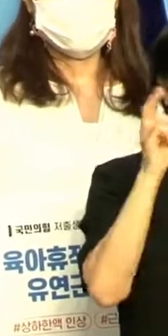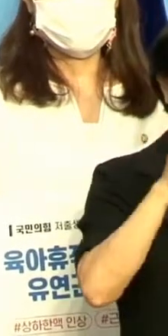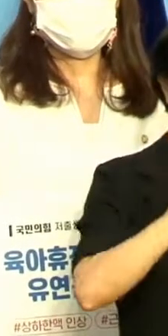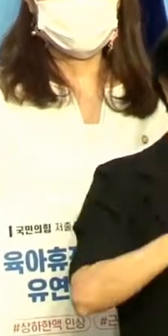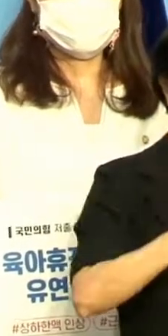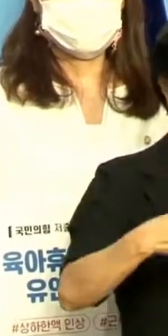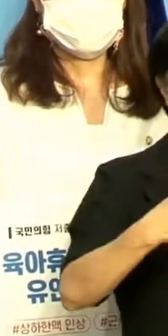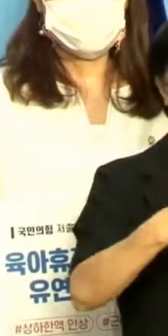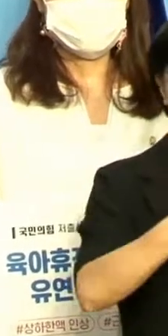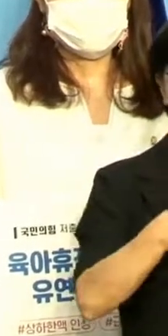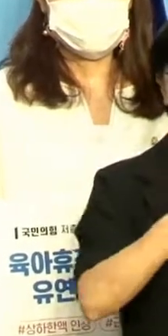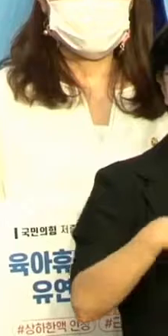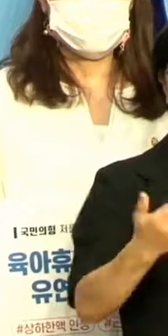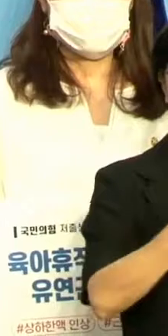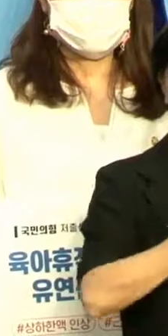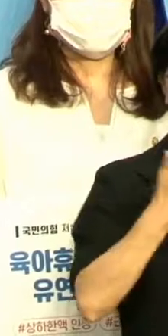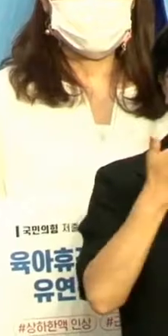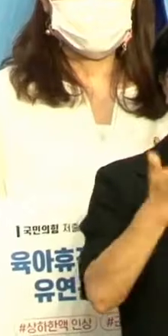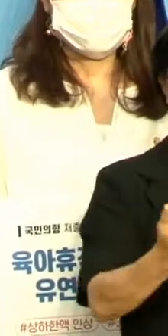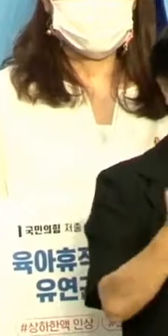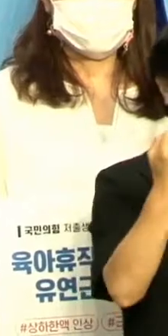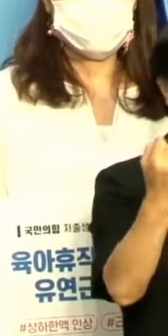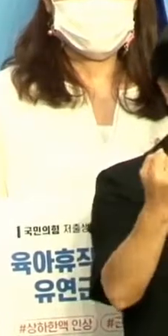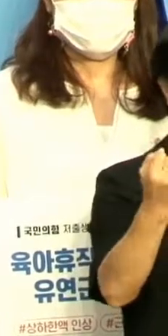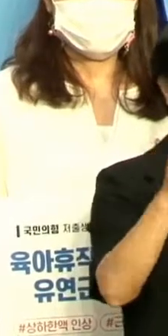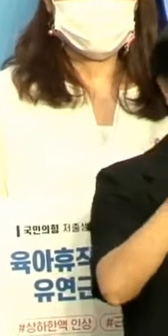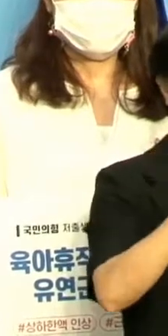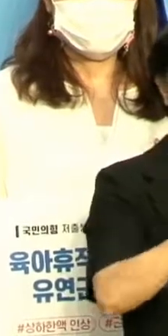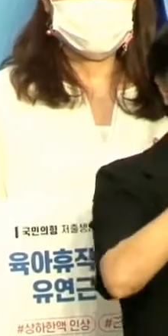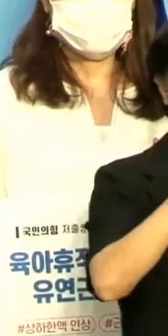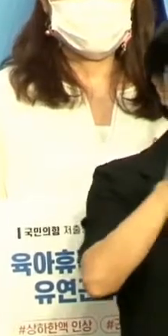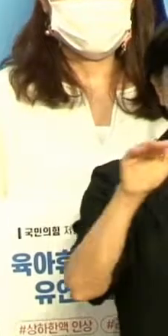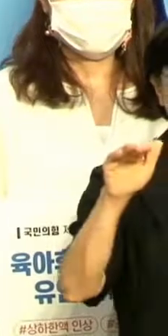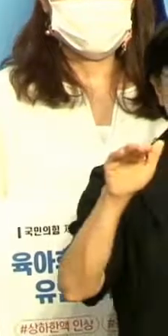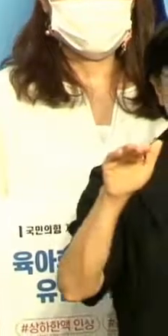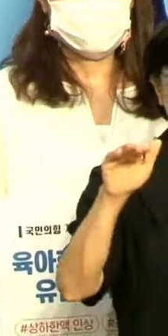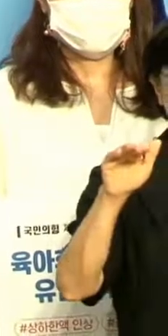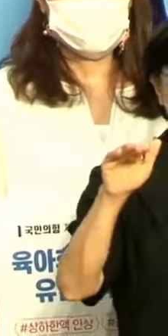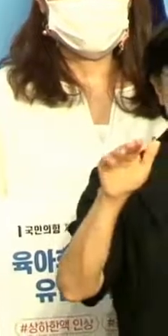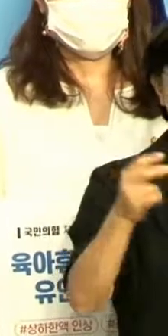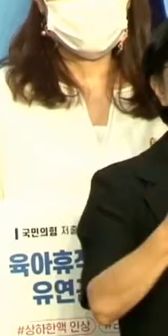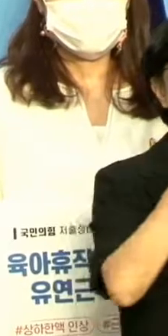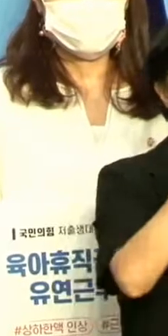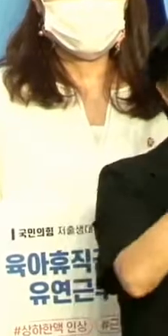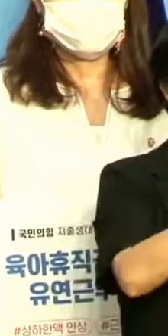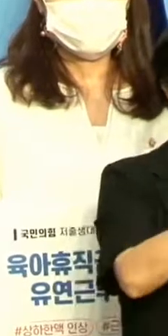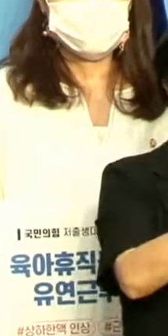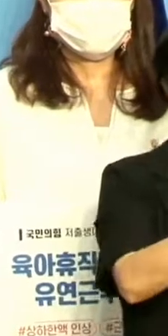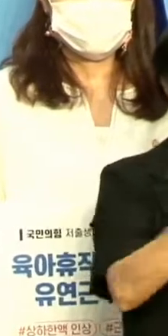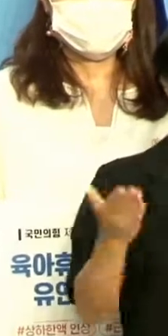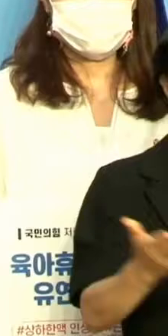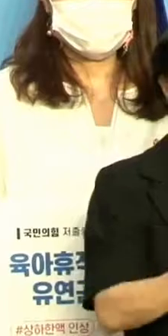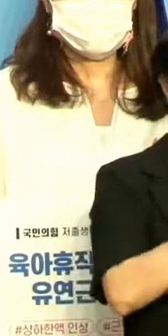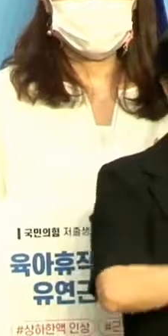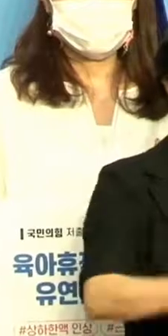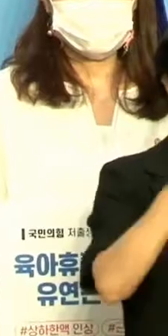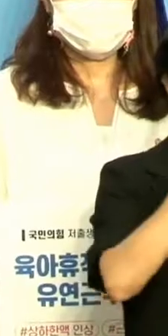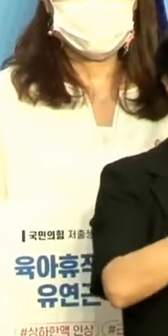세제 택을 남은 남녀고용평등법 고용 보험 법 근로기준법